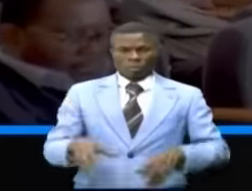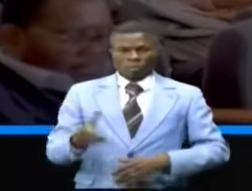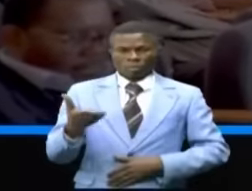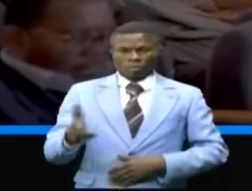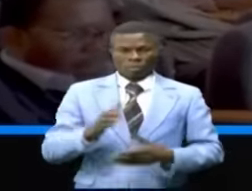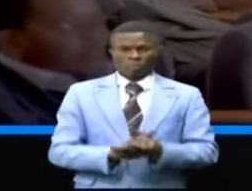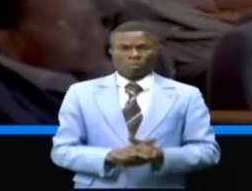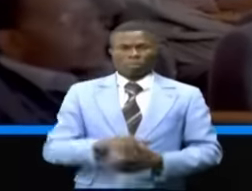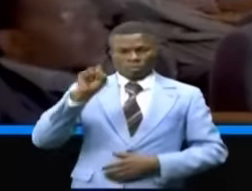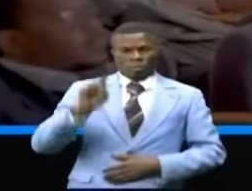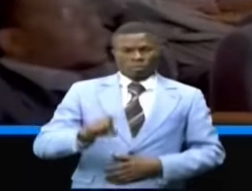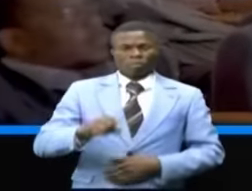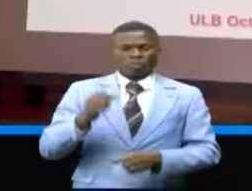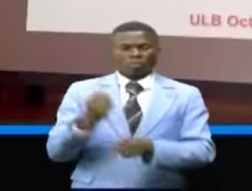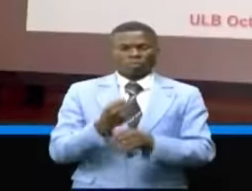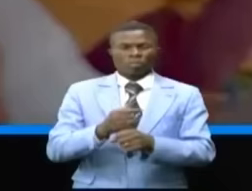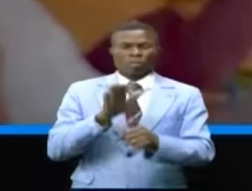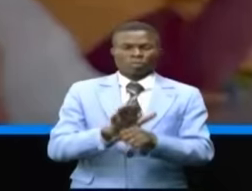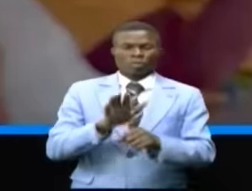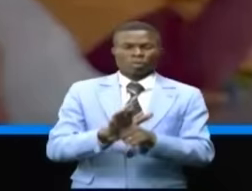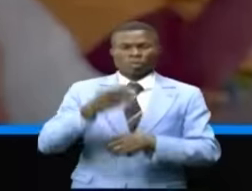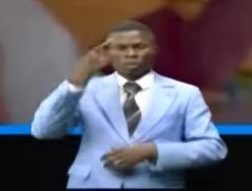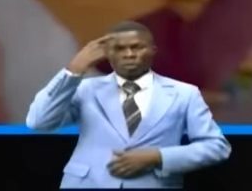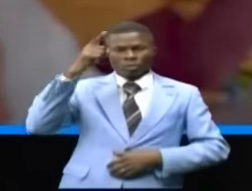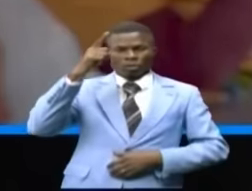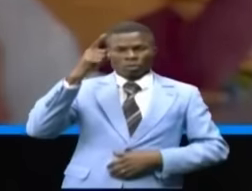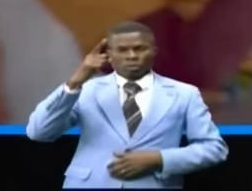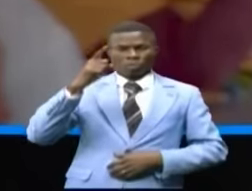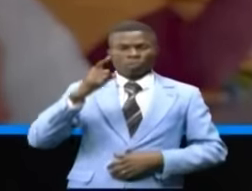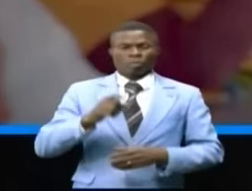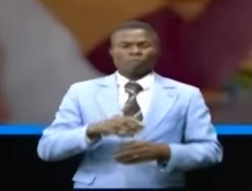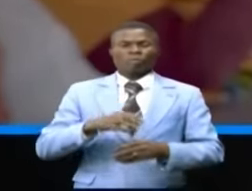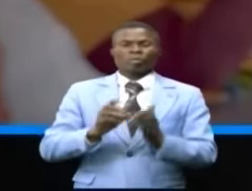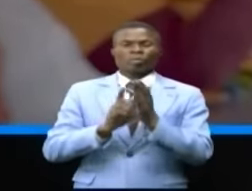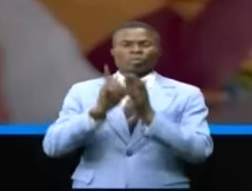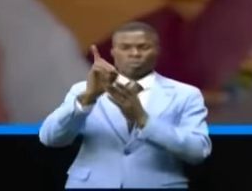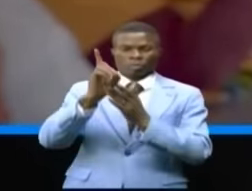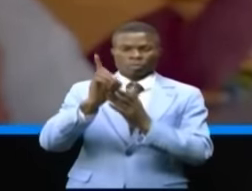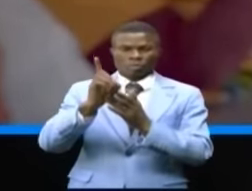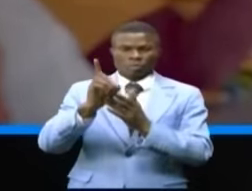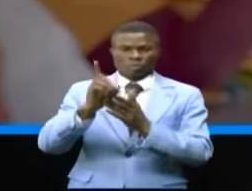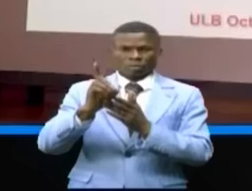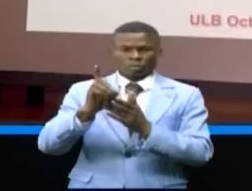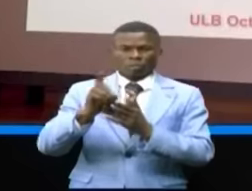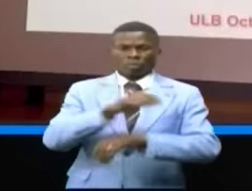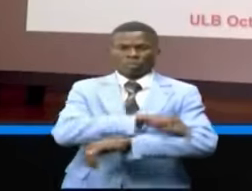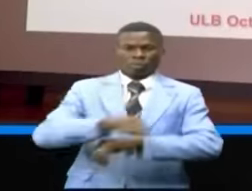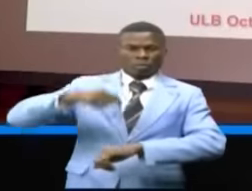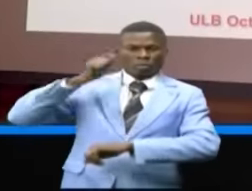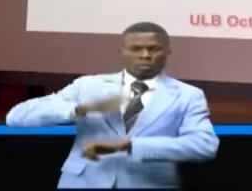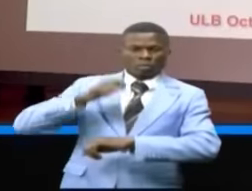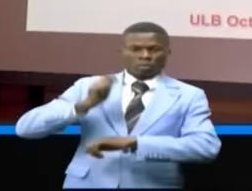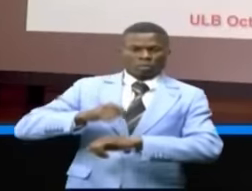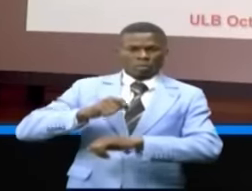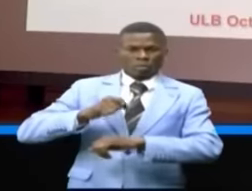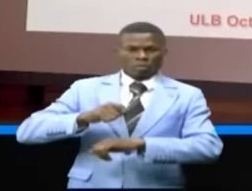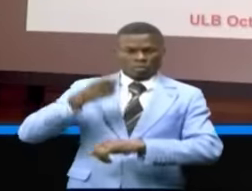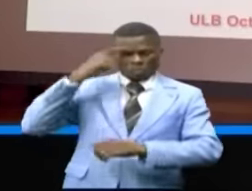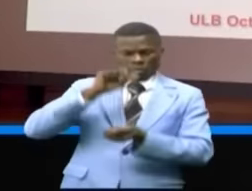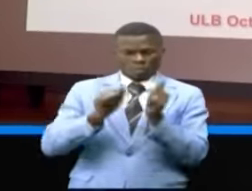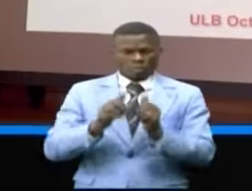Il fallait également travailler pour l'émergence d'un système judiciaire outillé, interne,